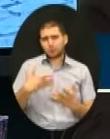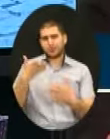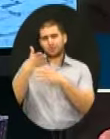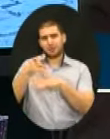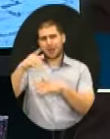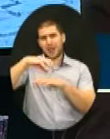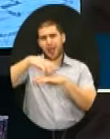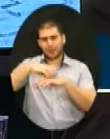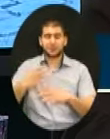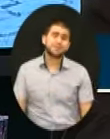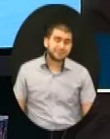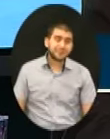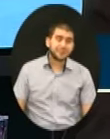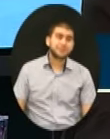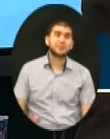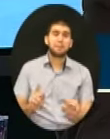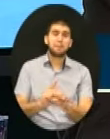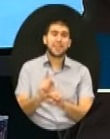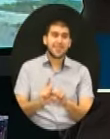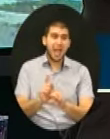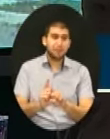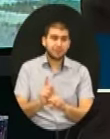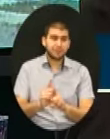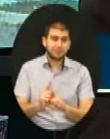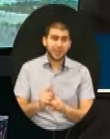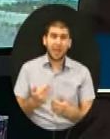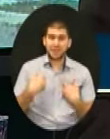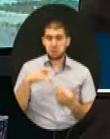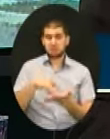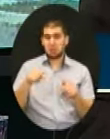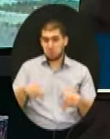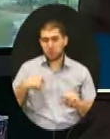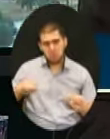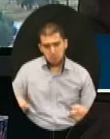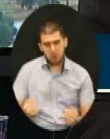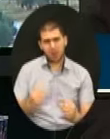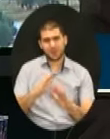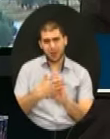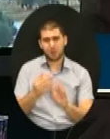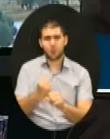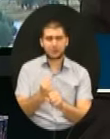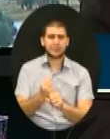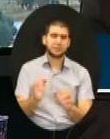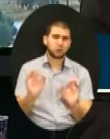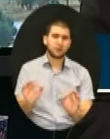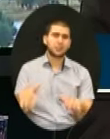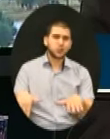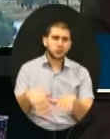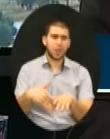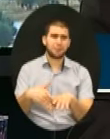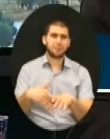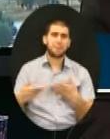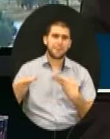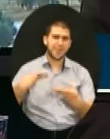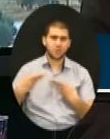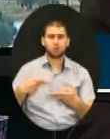אלה. וכל עוד... כל עוד אני כאן, אני פועל למען העניין הזה, ופועל למען שלום